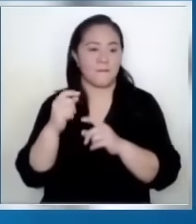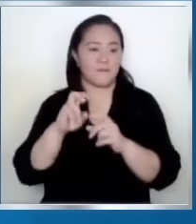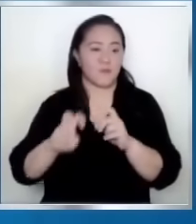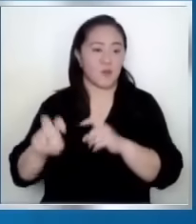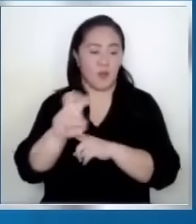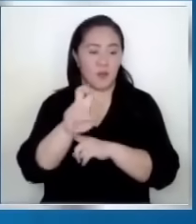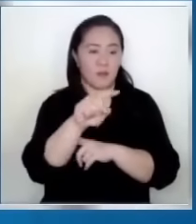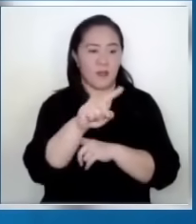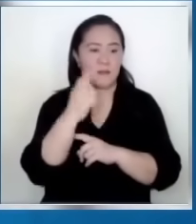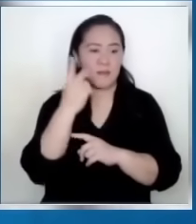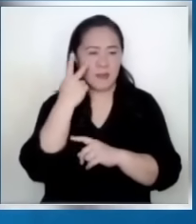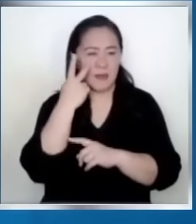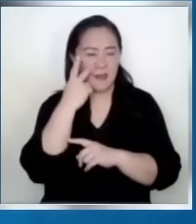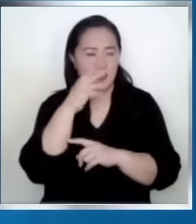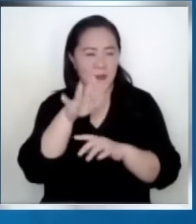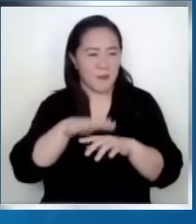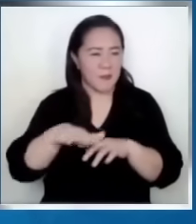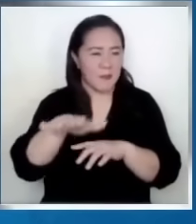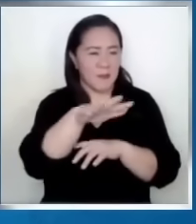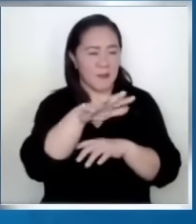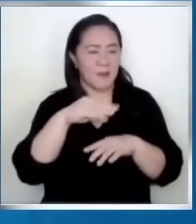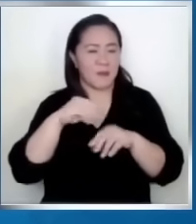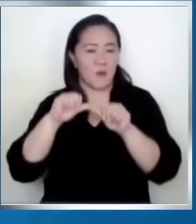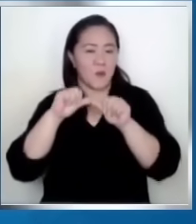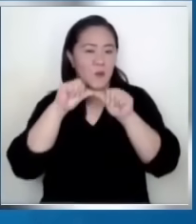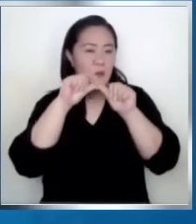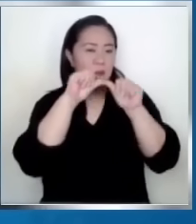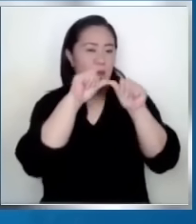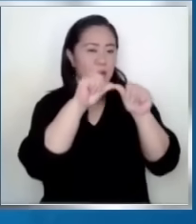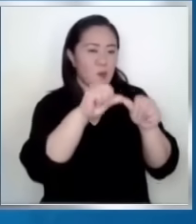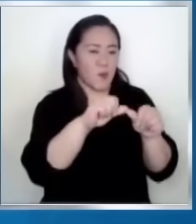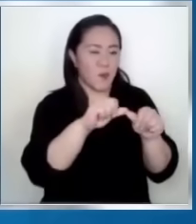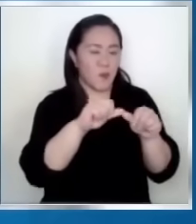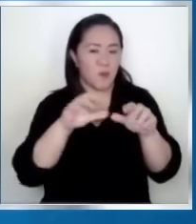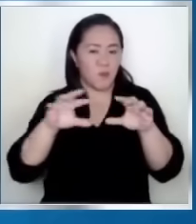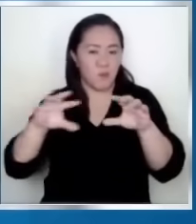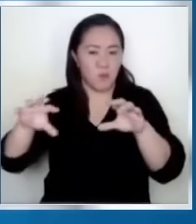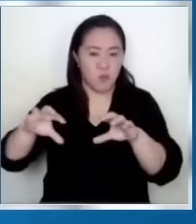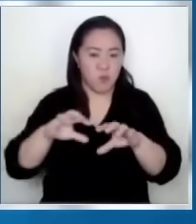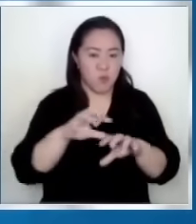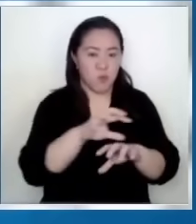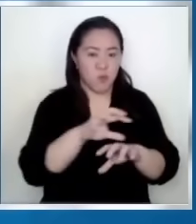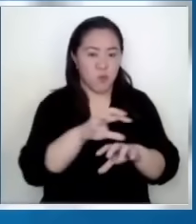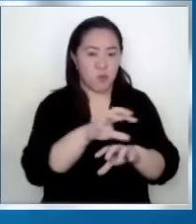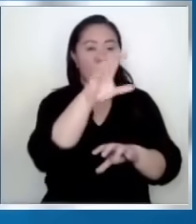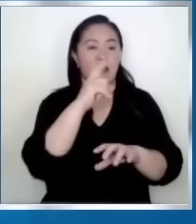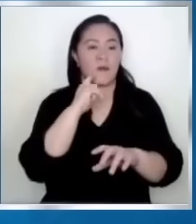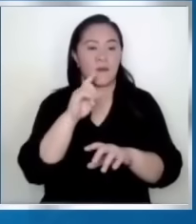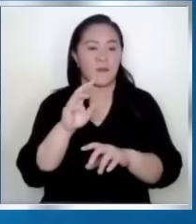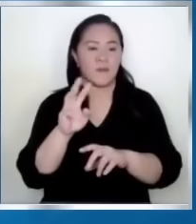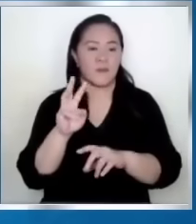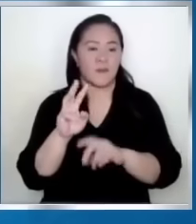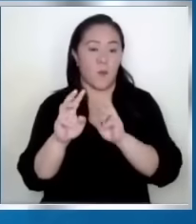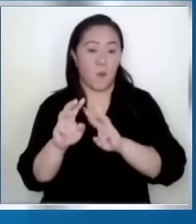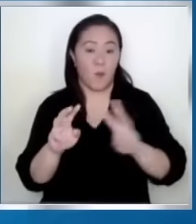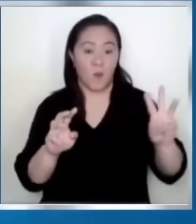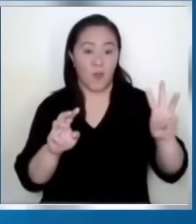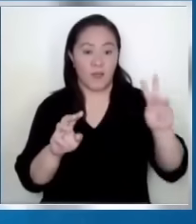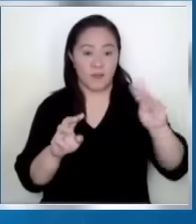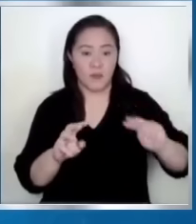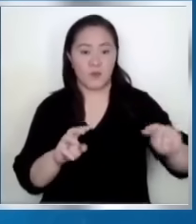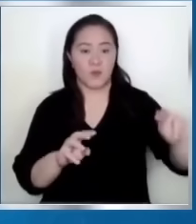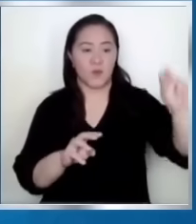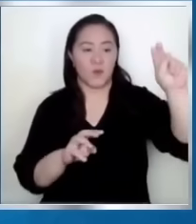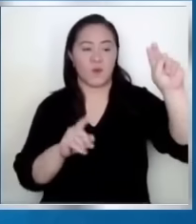ng PAGASA, posibleng magpatuloy ang westward o northwestward na galaw nito hanggang sa lumapit at tumbukin ito